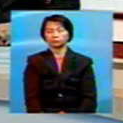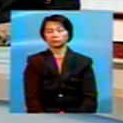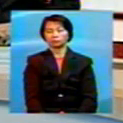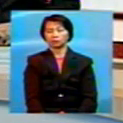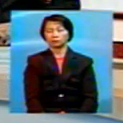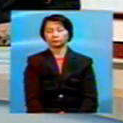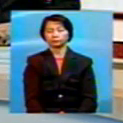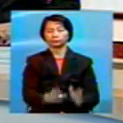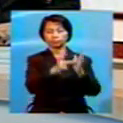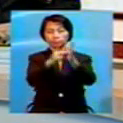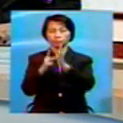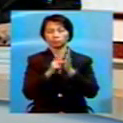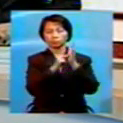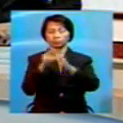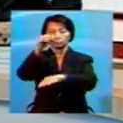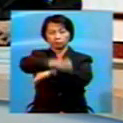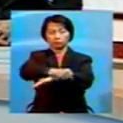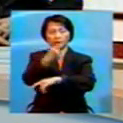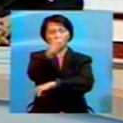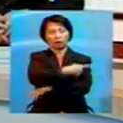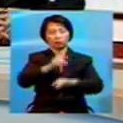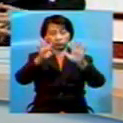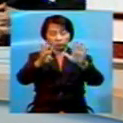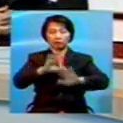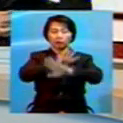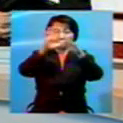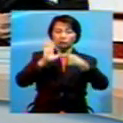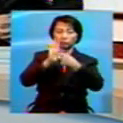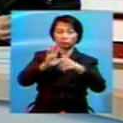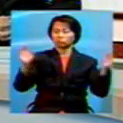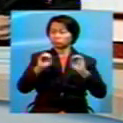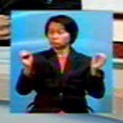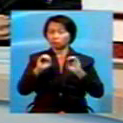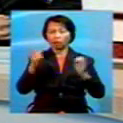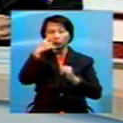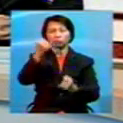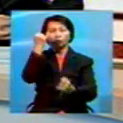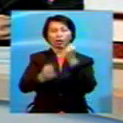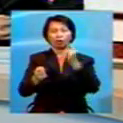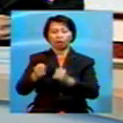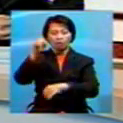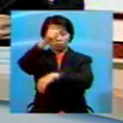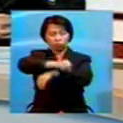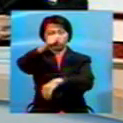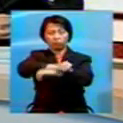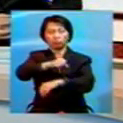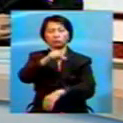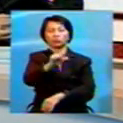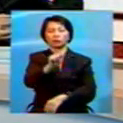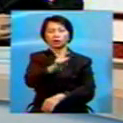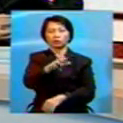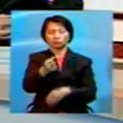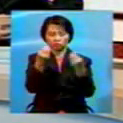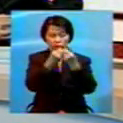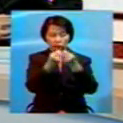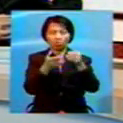Mesir kempen Serangan yang masuk hari kesembilan jelas menunjukkan tiada tanda-tanda untuk mengakhiri pertumbahan darah di Gaza jumlah korban